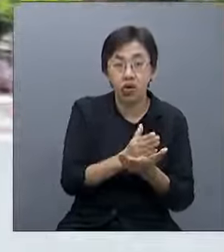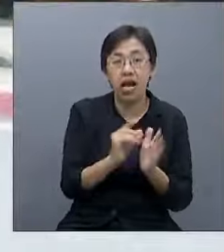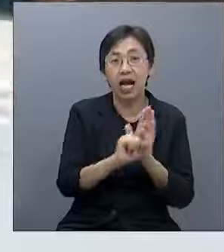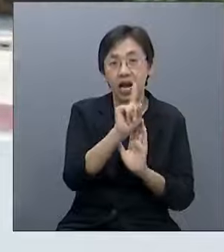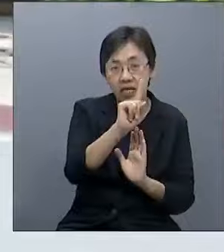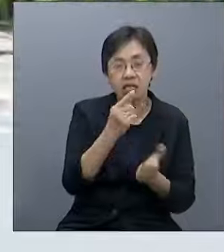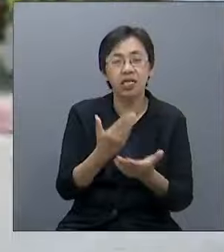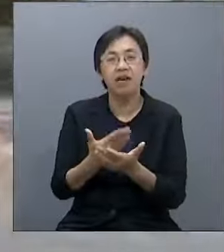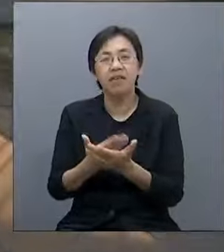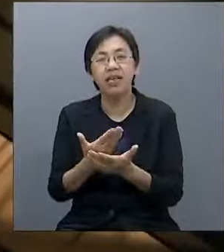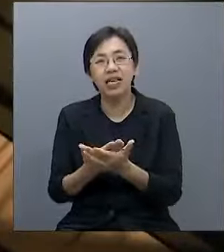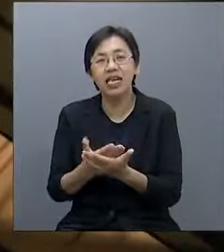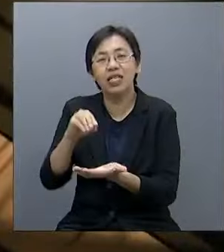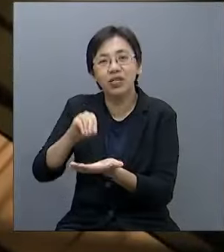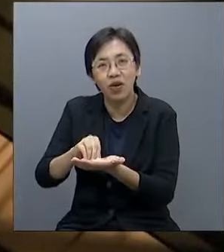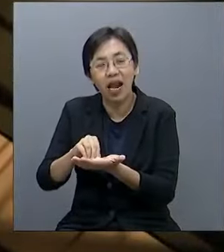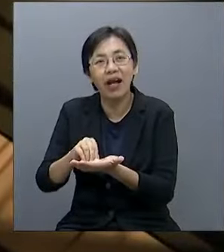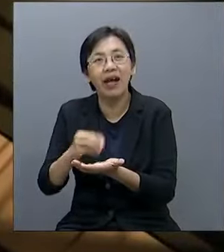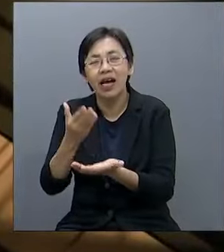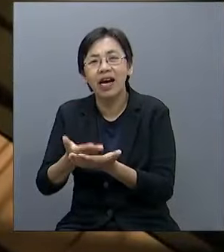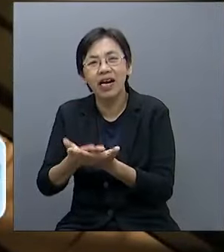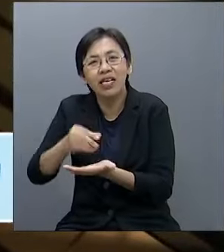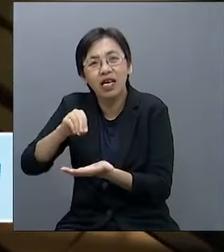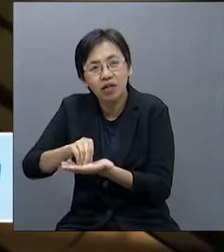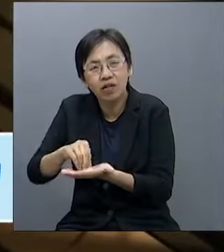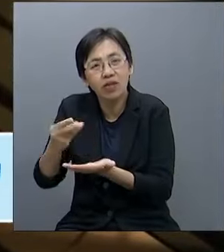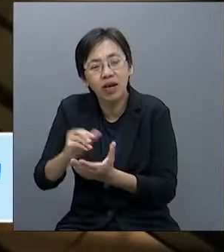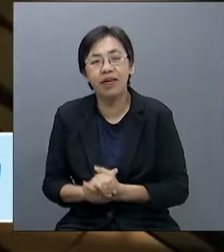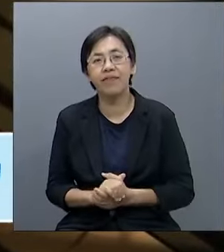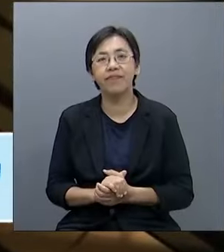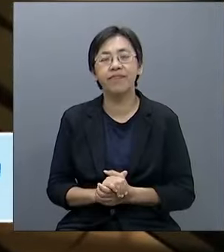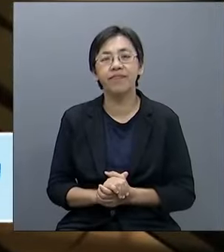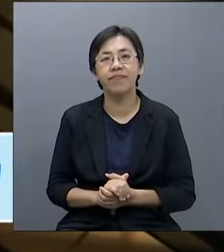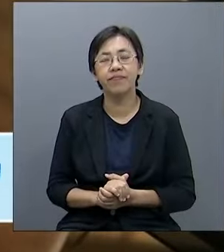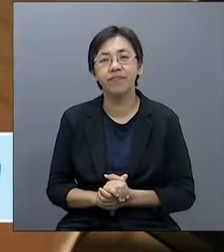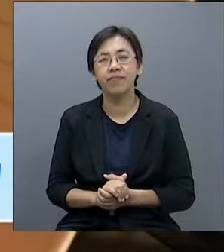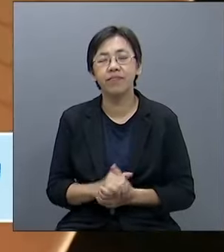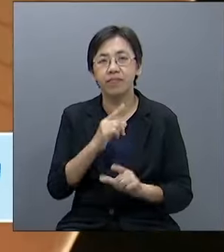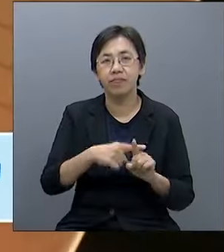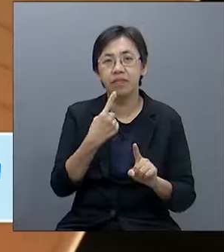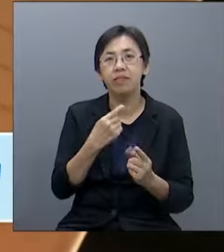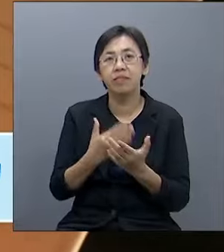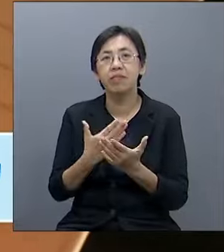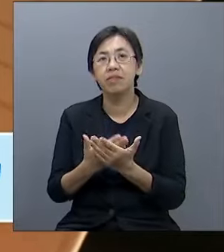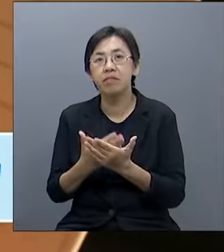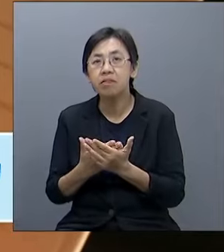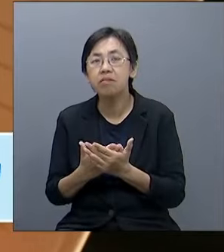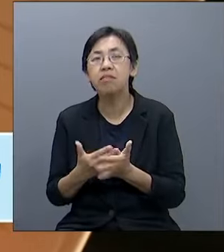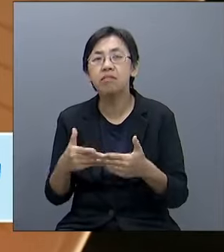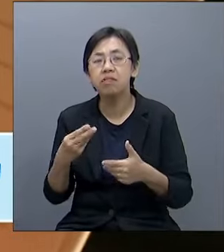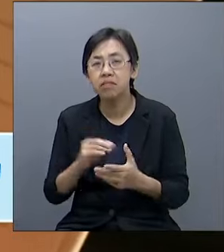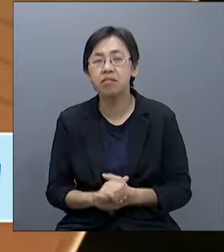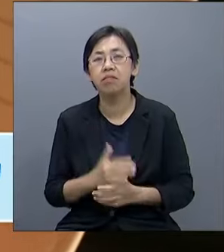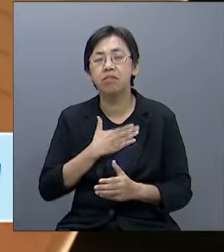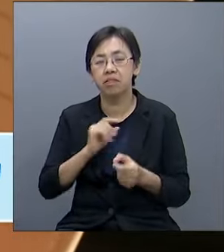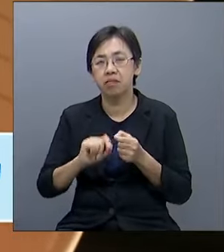คุณก็จดเลยว่าค่าใช้จ่ายที่มันน่าจะเกิดขึ้นมันคือเท่าไหร่แล้วก็บันทึกไปเรื่อยๆแค่1เดือนมันก็เริ่มจะเห็นผลแล้วว่าอย่างน้อยเราก็ประหยัด